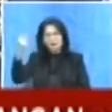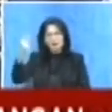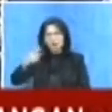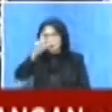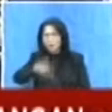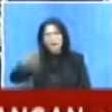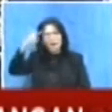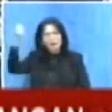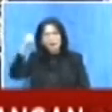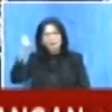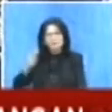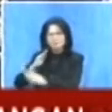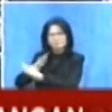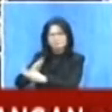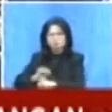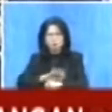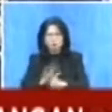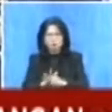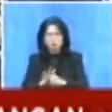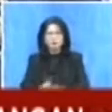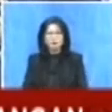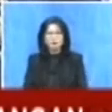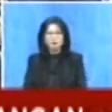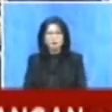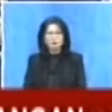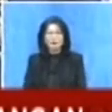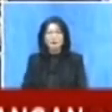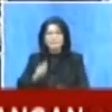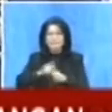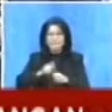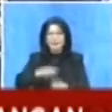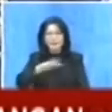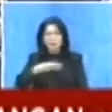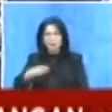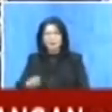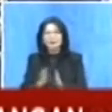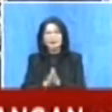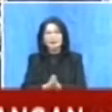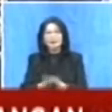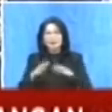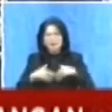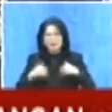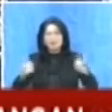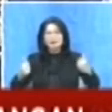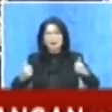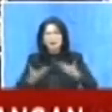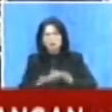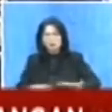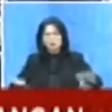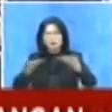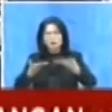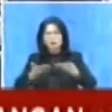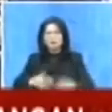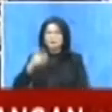pandemi COVID-19. Dengan demikian, pemulihan ekonomi dan kesejahteraan sosial dapat dijaga serta